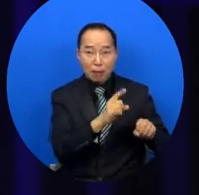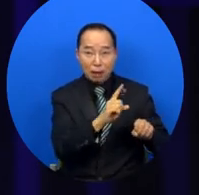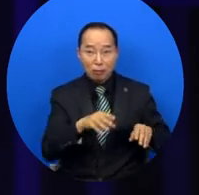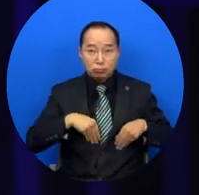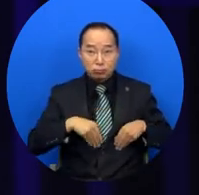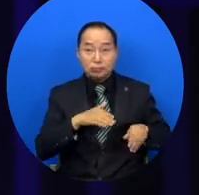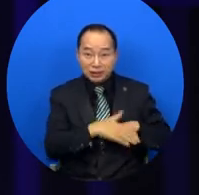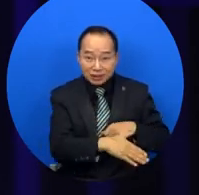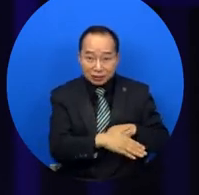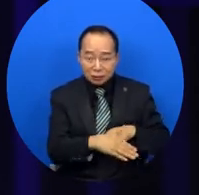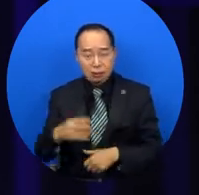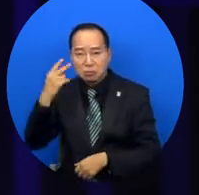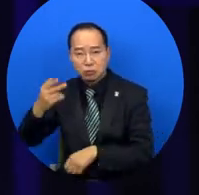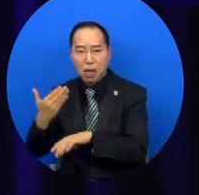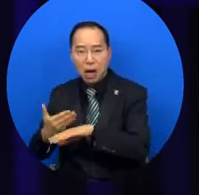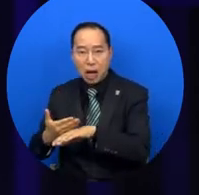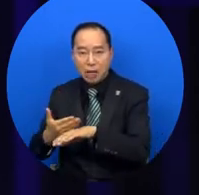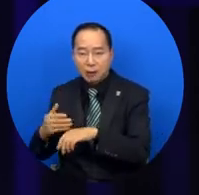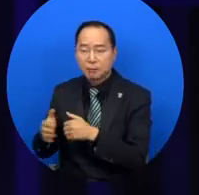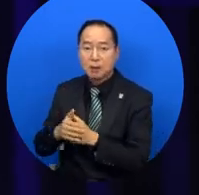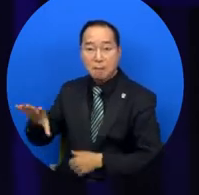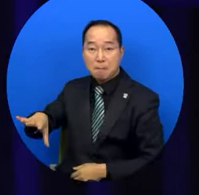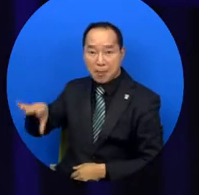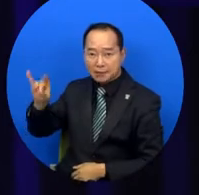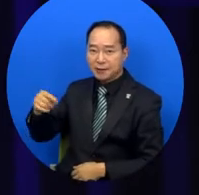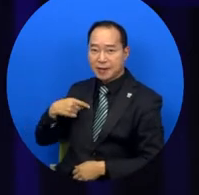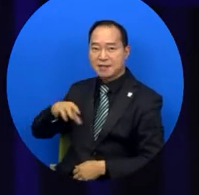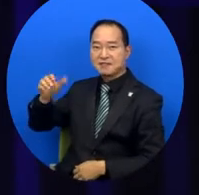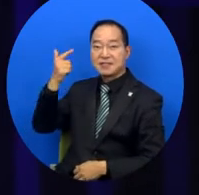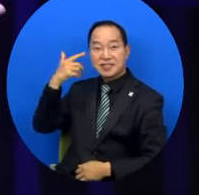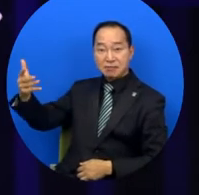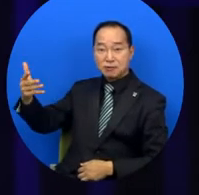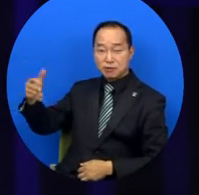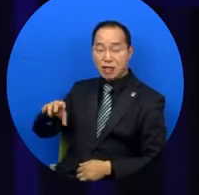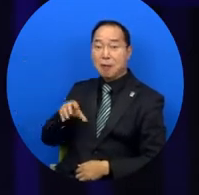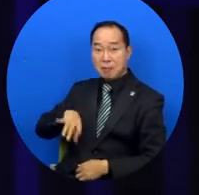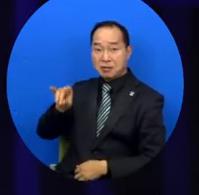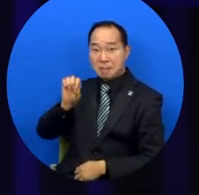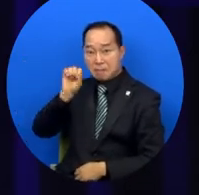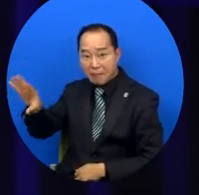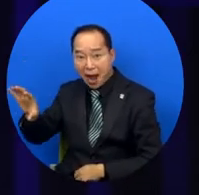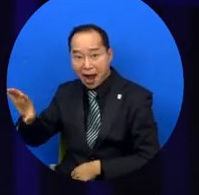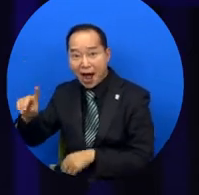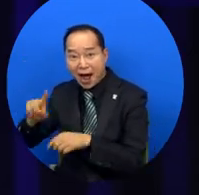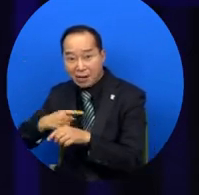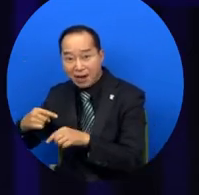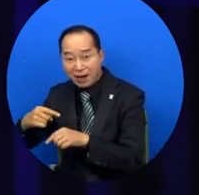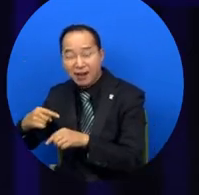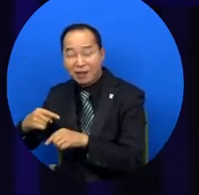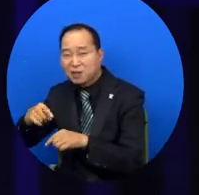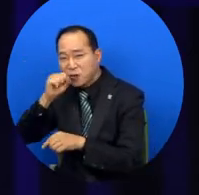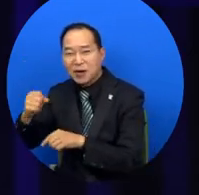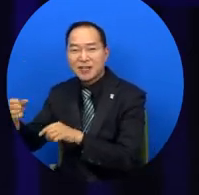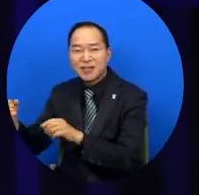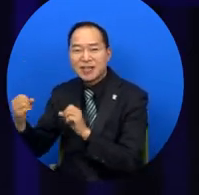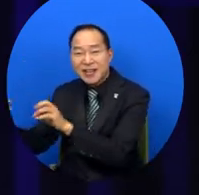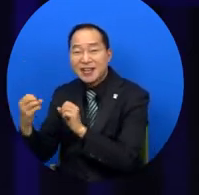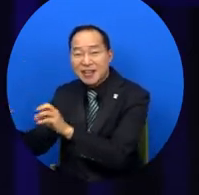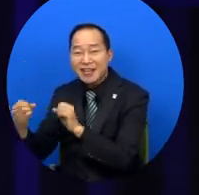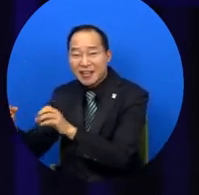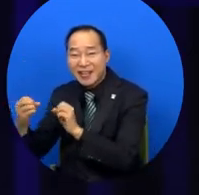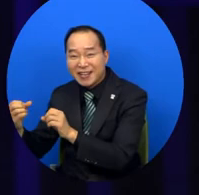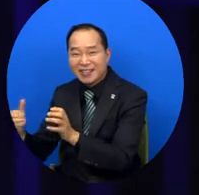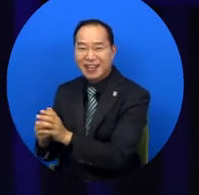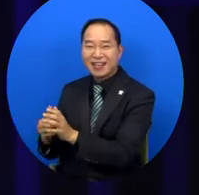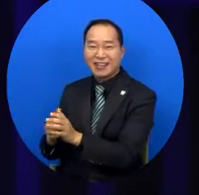대화하듯이 인터뷰해요. 미국에는. 그러니까 그냥 둘이 대화하면서 내가 공격을 더 질문을 더 해버리면 내가 질문 받을 틈이 없는 거예요. 그렇게 해서